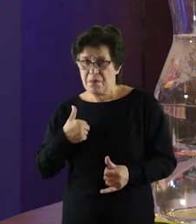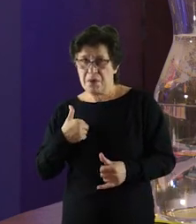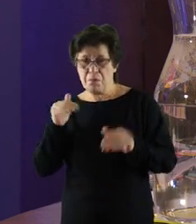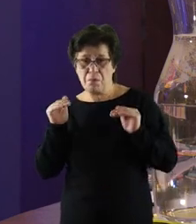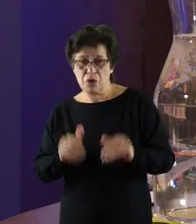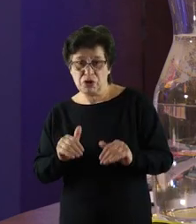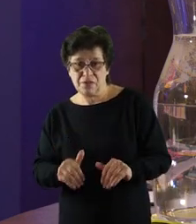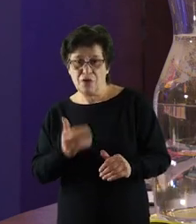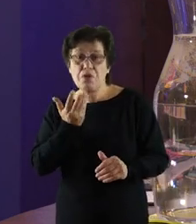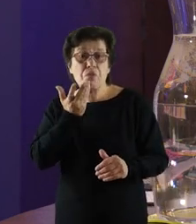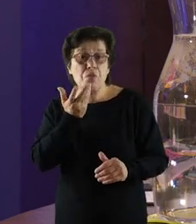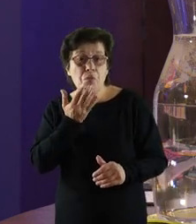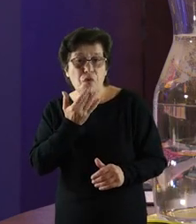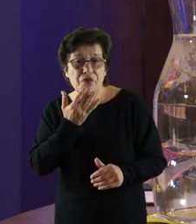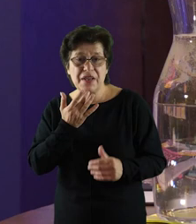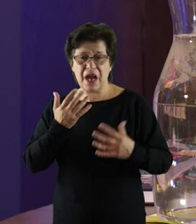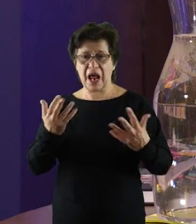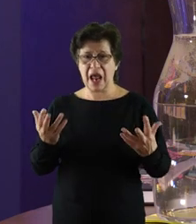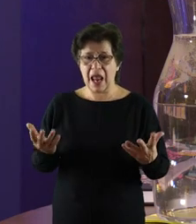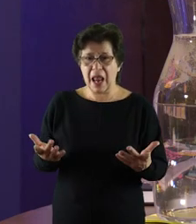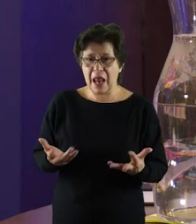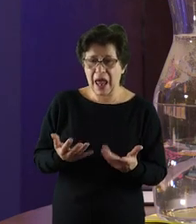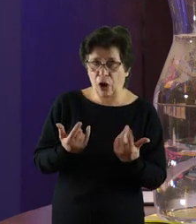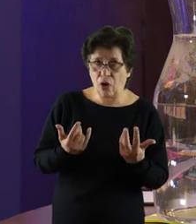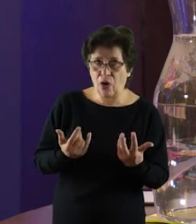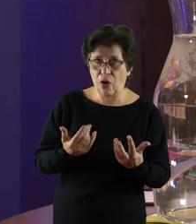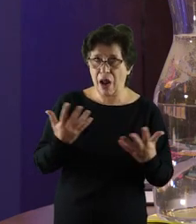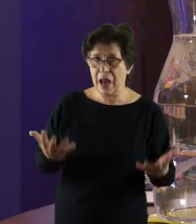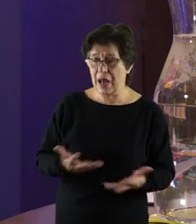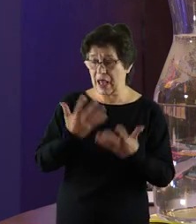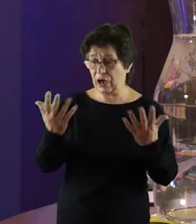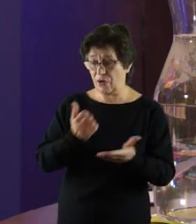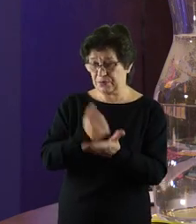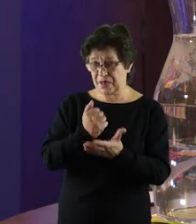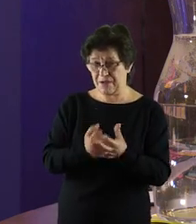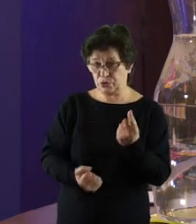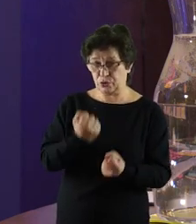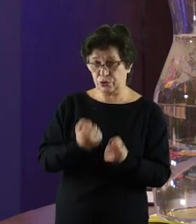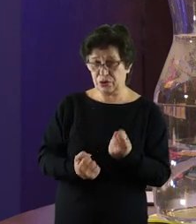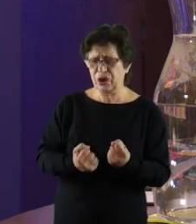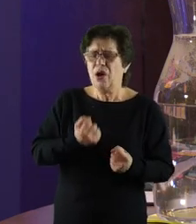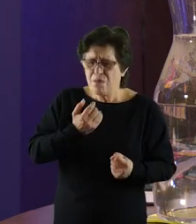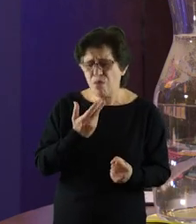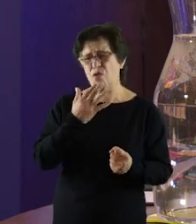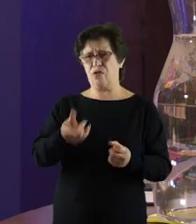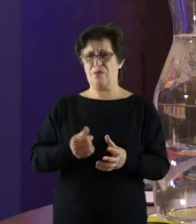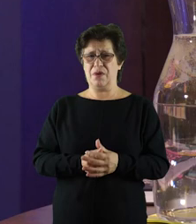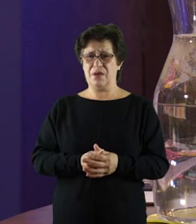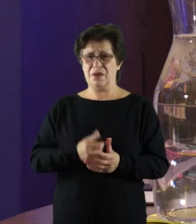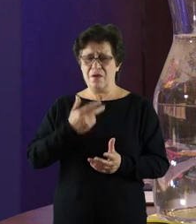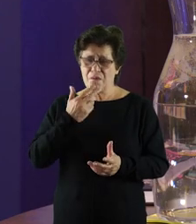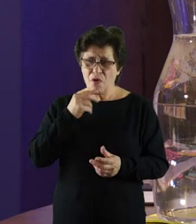umiejętność mówienia lekko w sprawach bardzo trudnych, to mówmy, bo przecież tylko w ten sposób